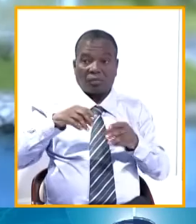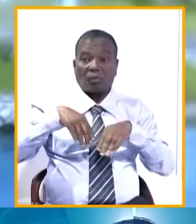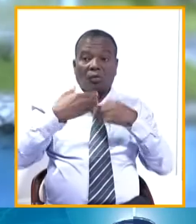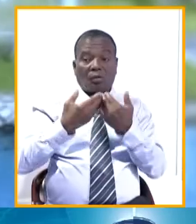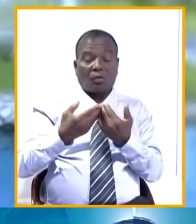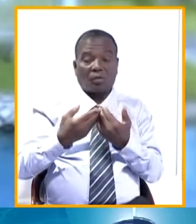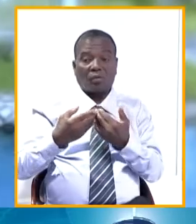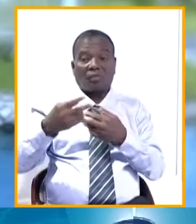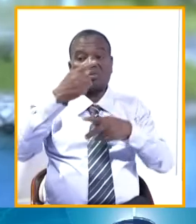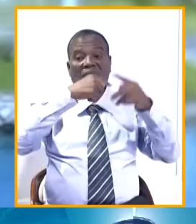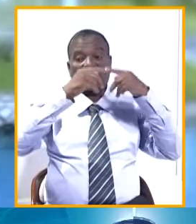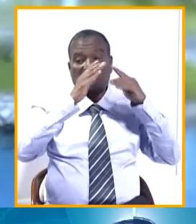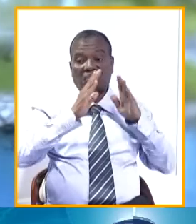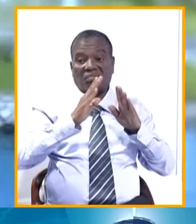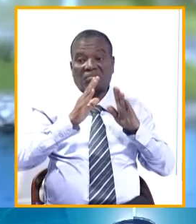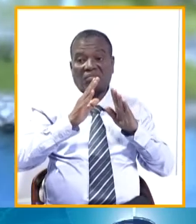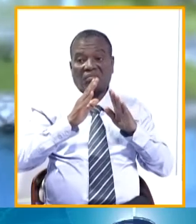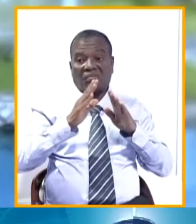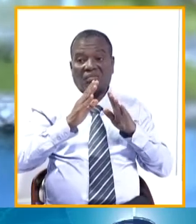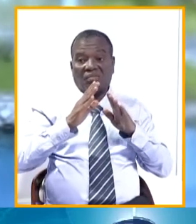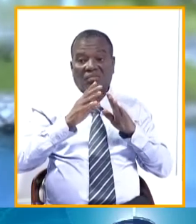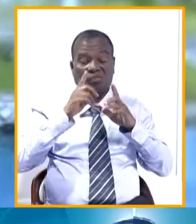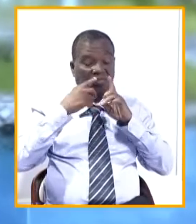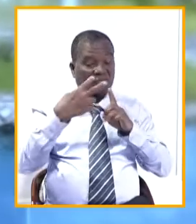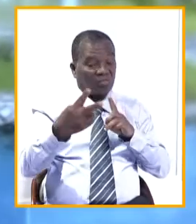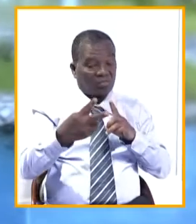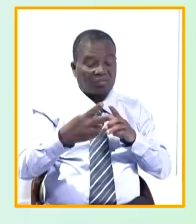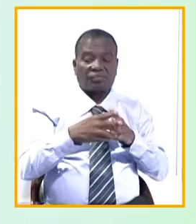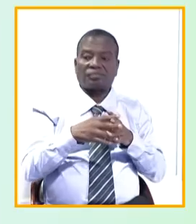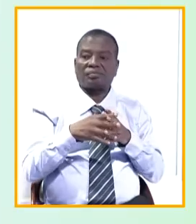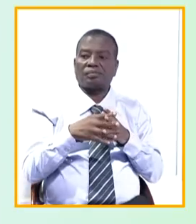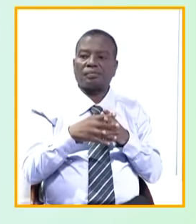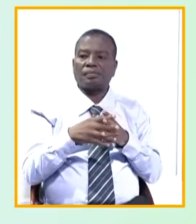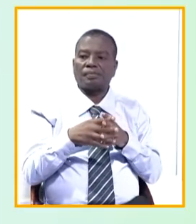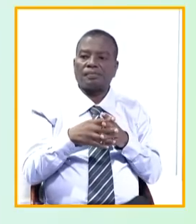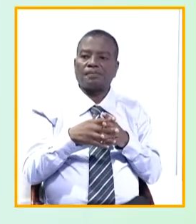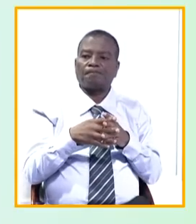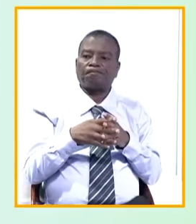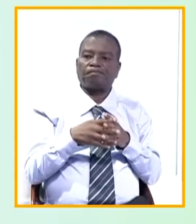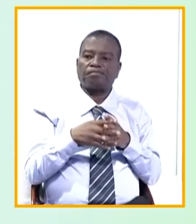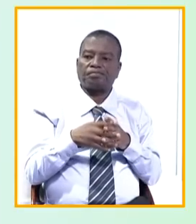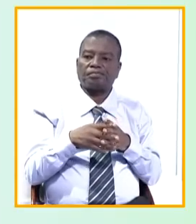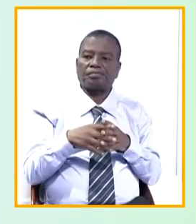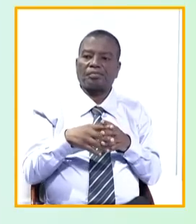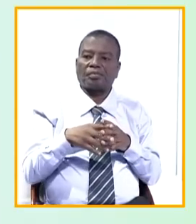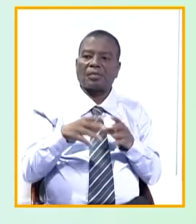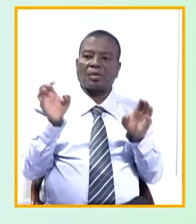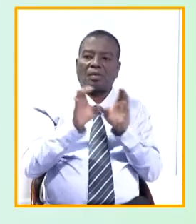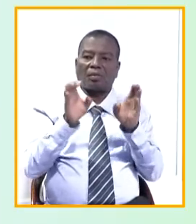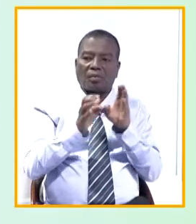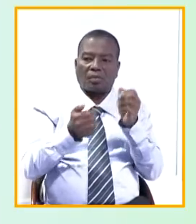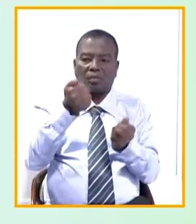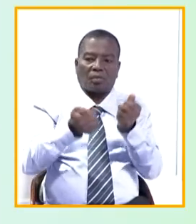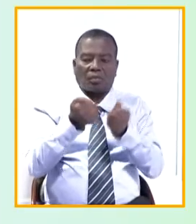et populations ? Ils sont au micro de Sephora Zegui. Le système du permis de conduire